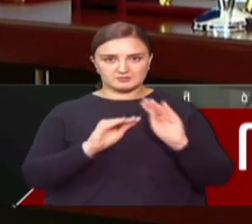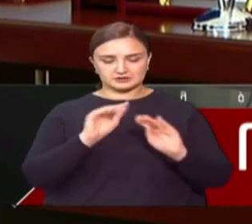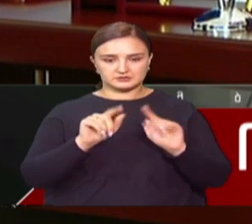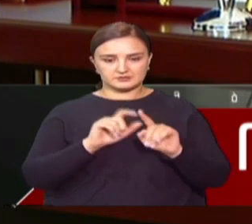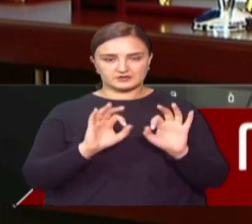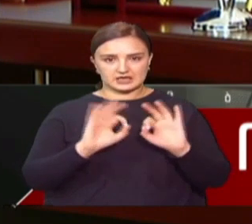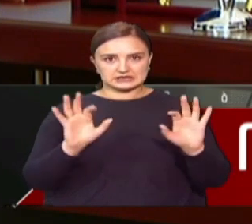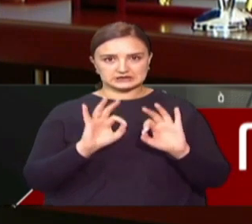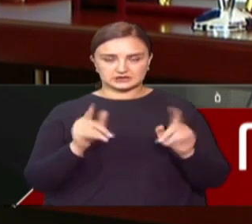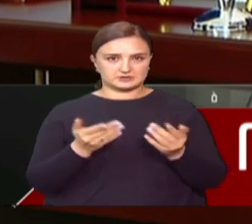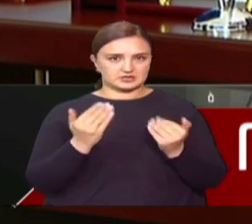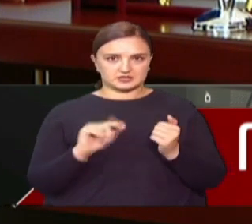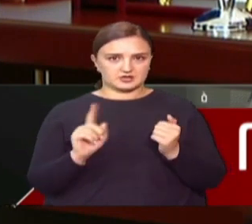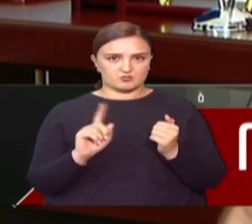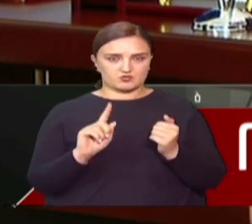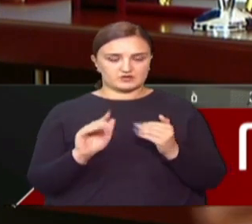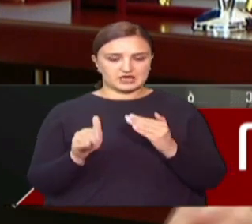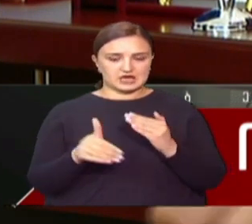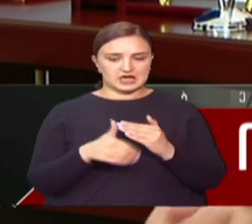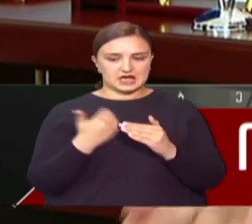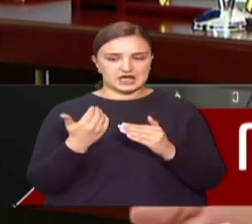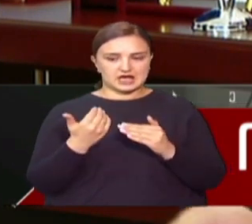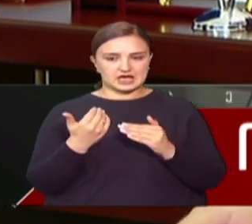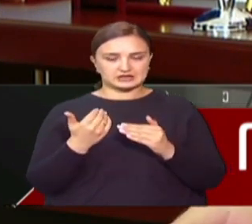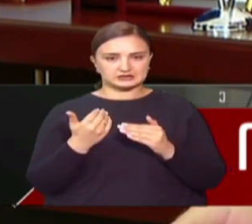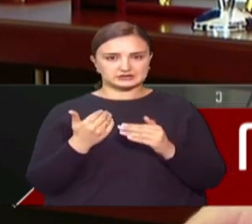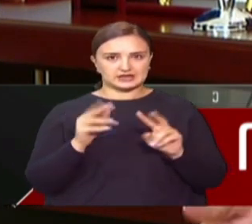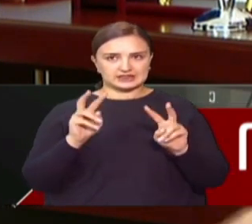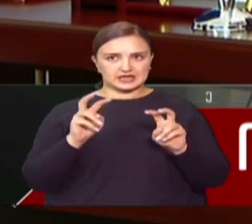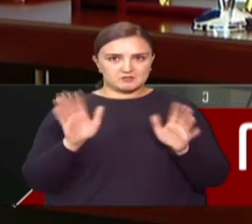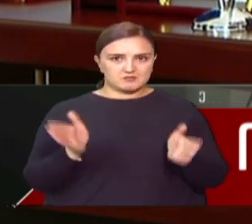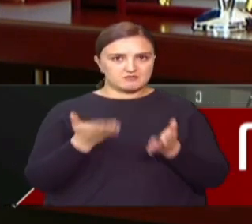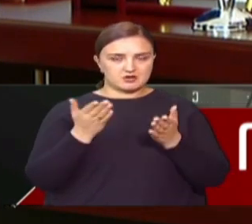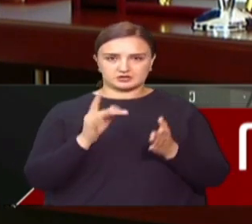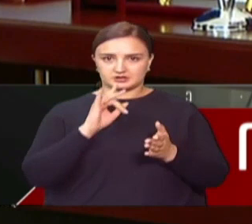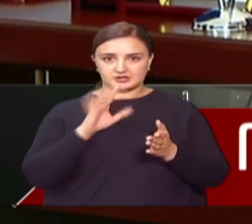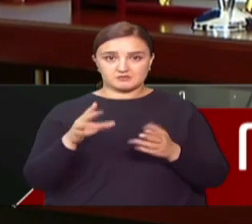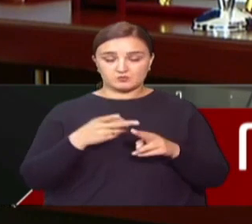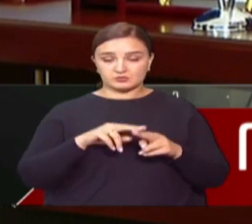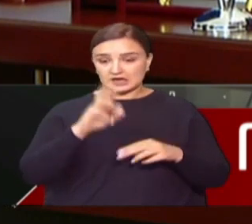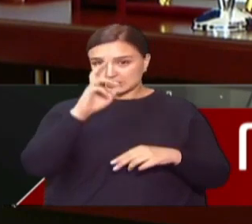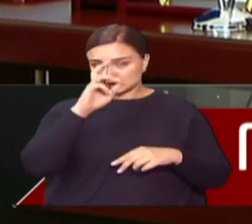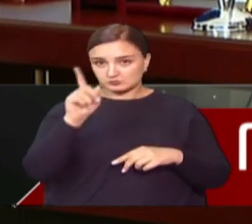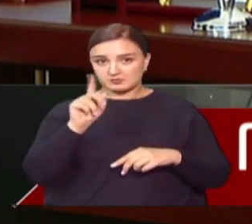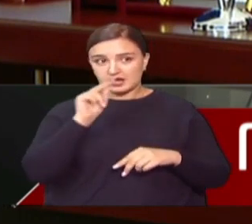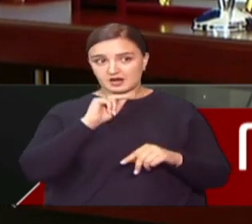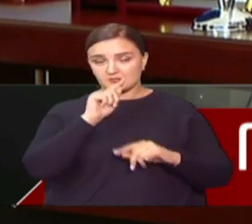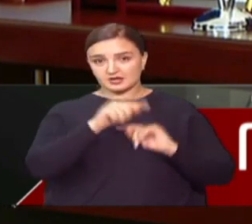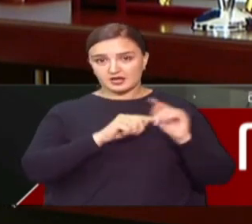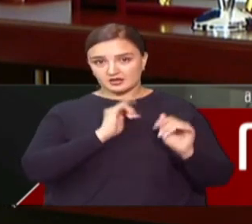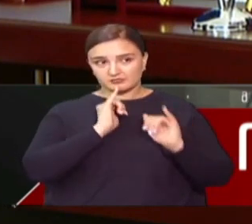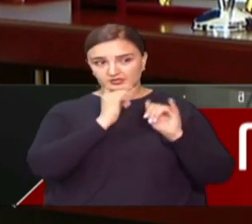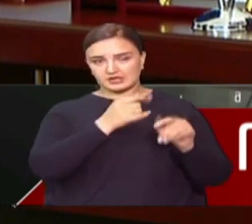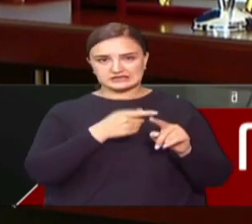და პოზიციის არ გამოვა და ახალი სიმძიმის ცენტრების გაჩენა ამ თემასთან დაკავშირებით. ფაქტი ის არის, რომ ხელისუფლებას რაც აბრალებდნენ,